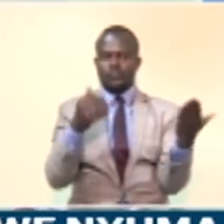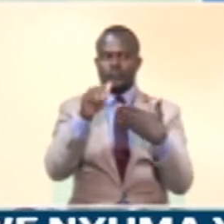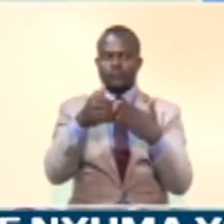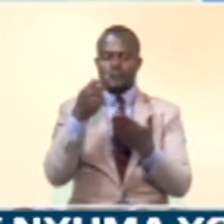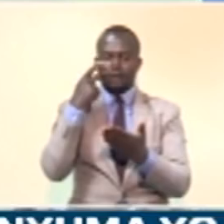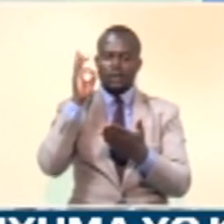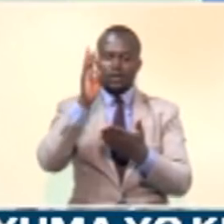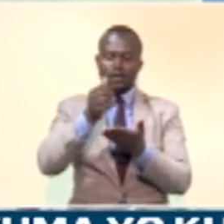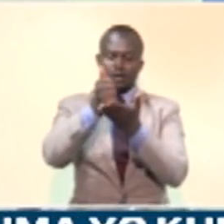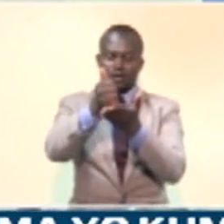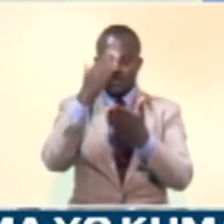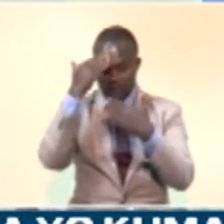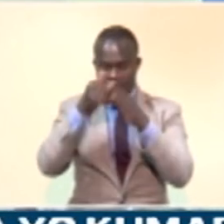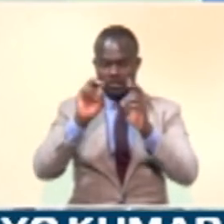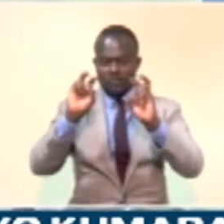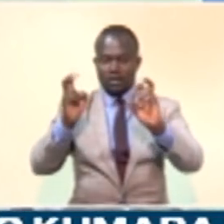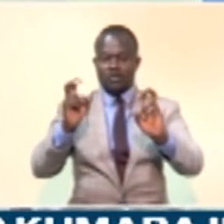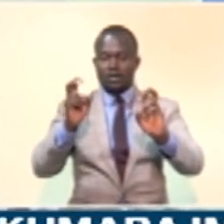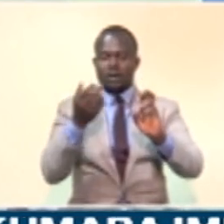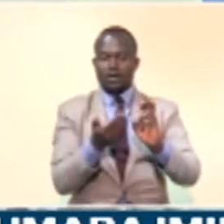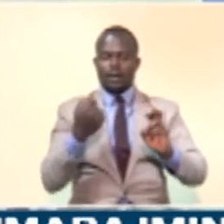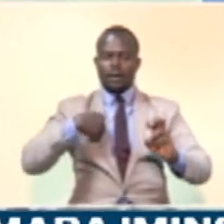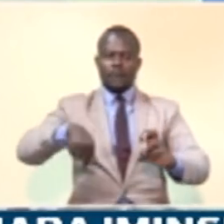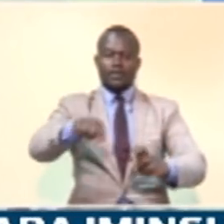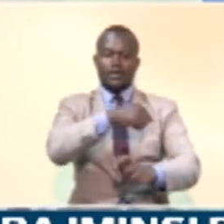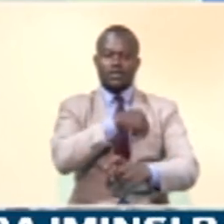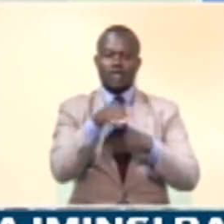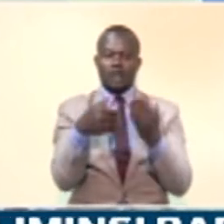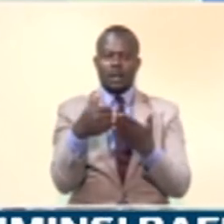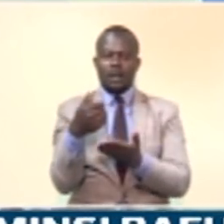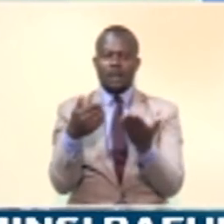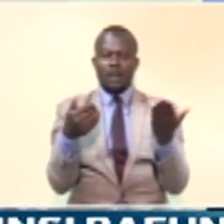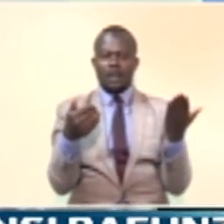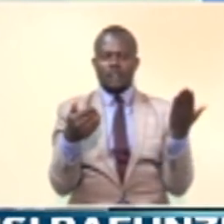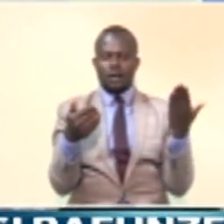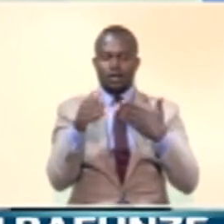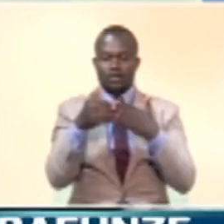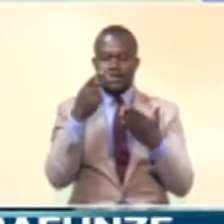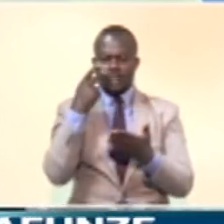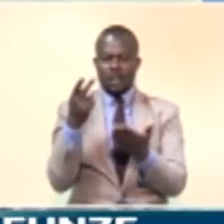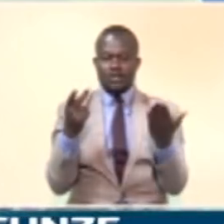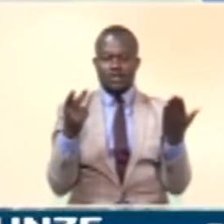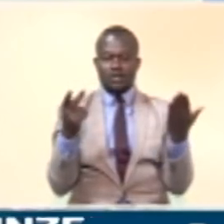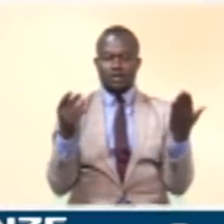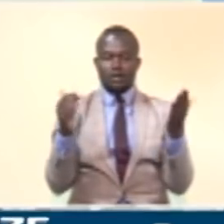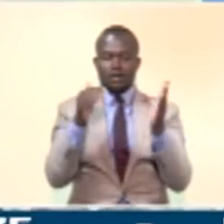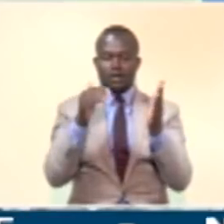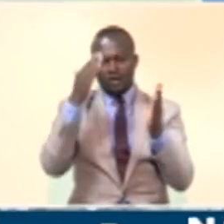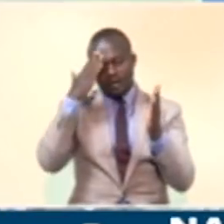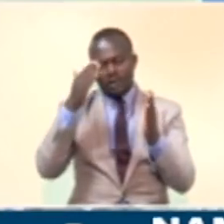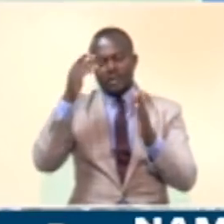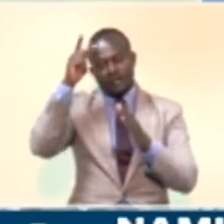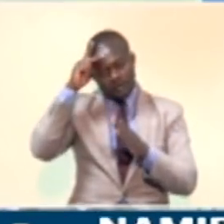bizaza biradufasha kugira ngo abana bacu bashobore kumenya ayo makuru bashobore kugira ubwo bumenyi cyane